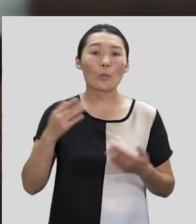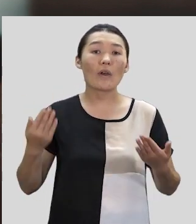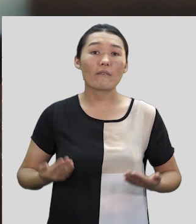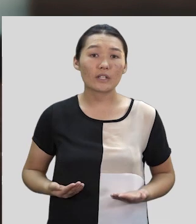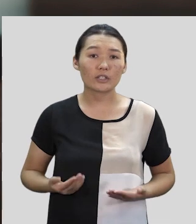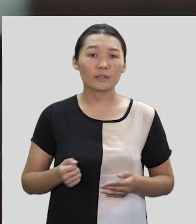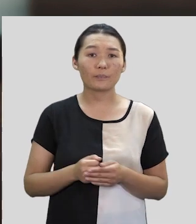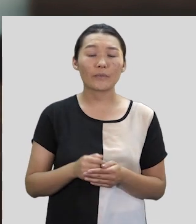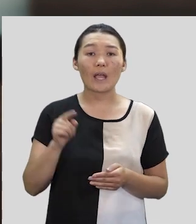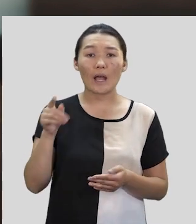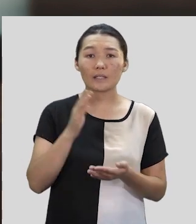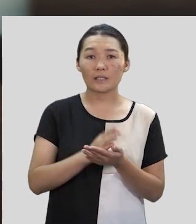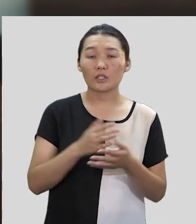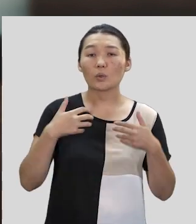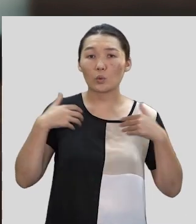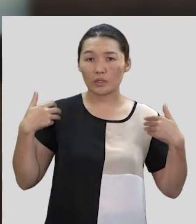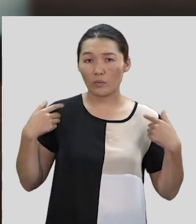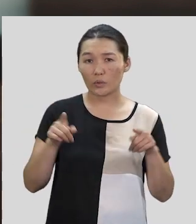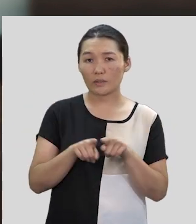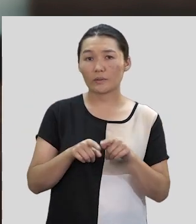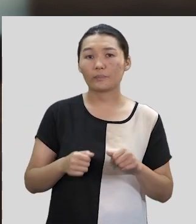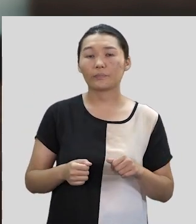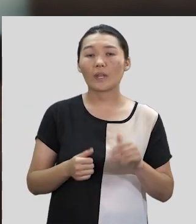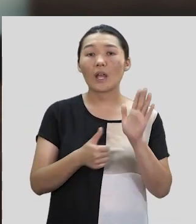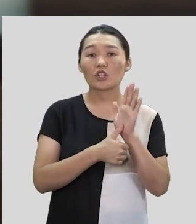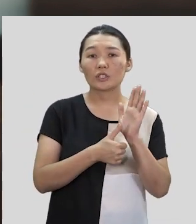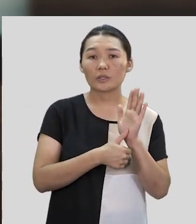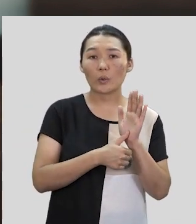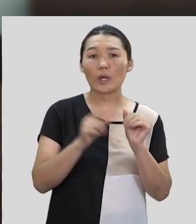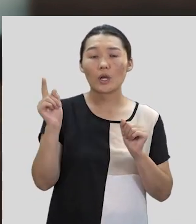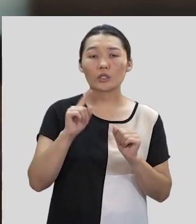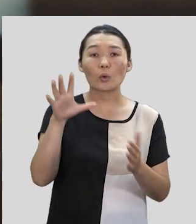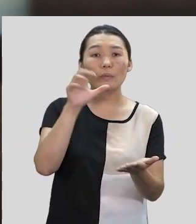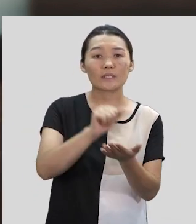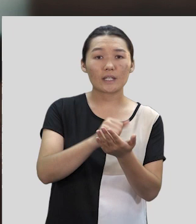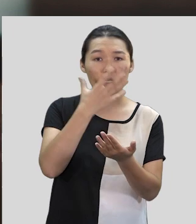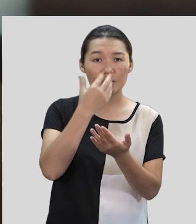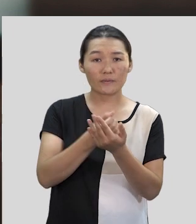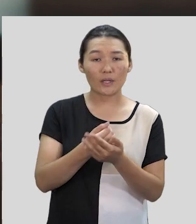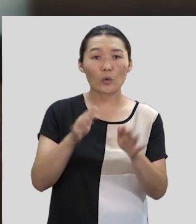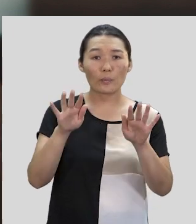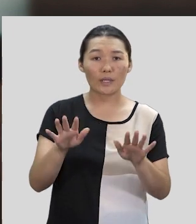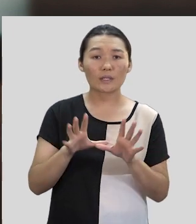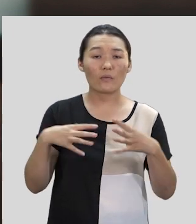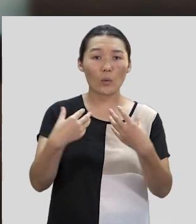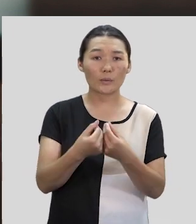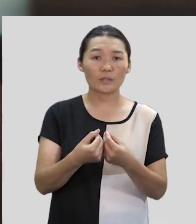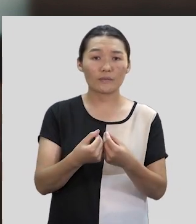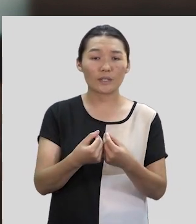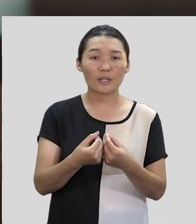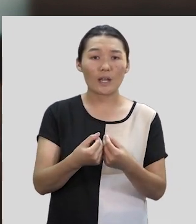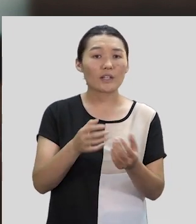есть и у животных и 6 а чтобы занять свое место в обществе недостаточно